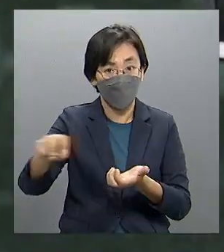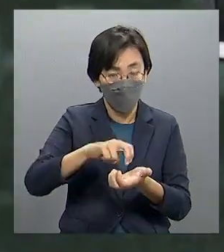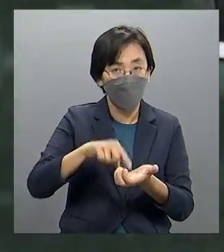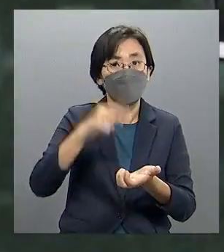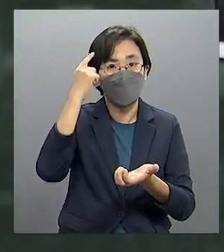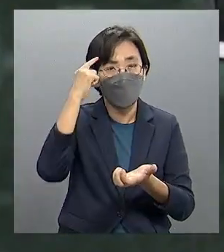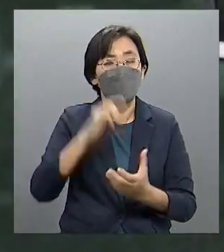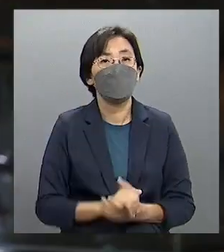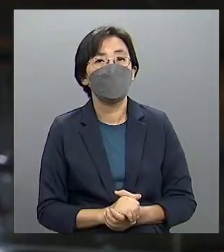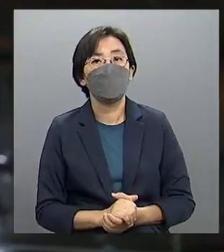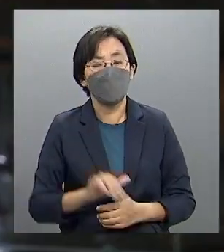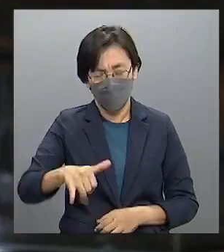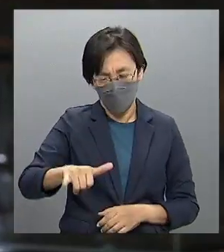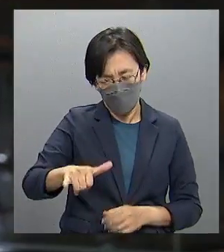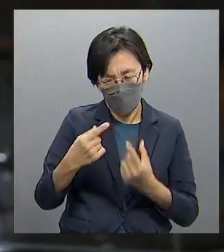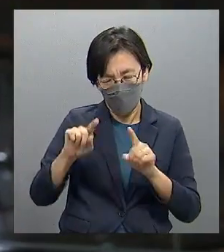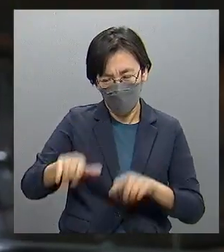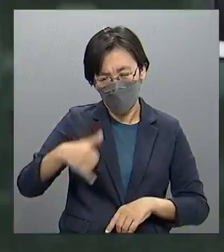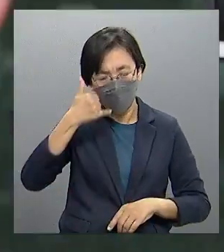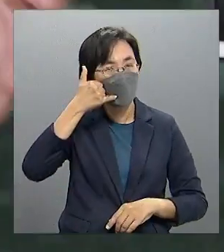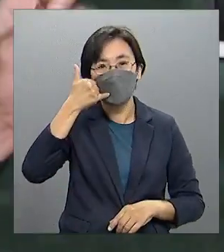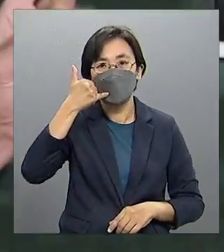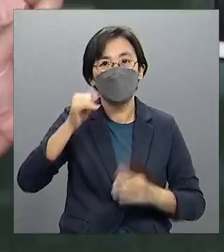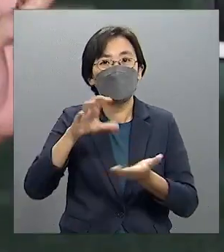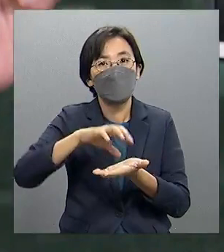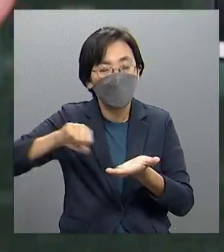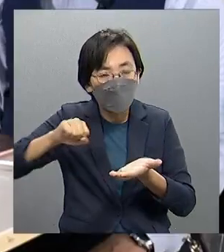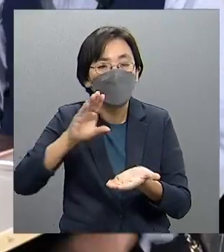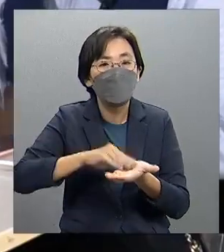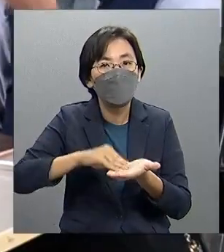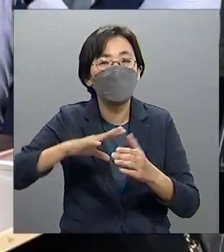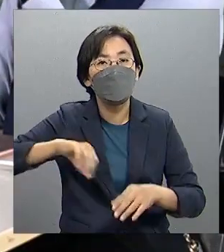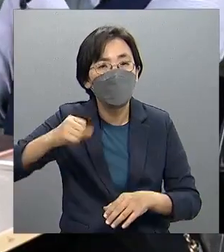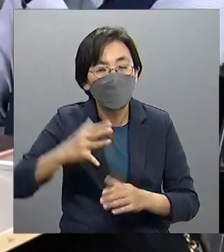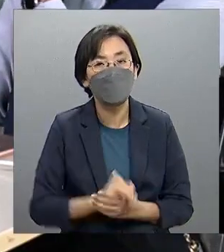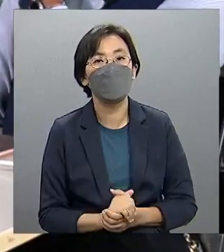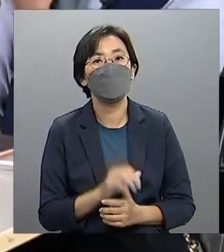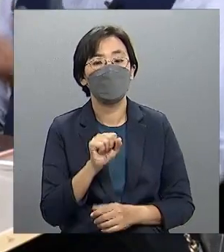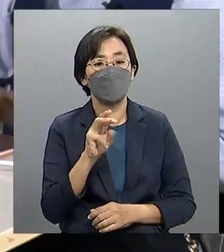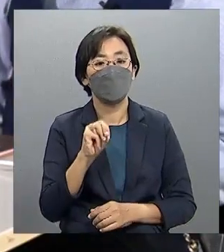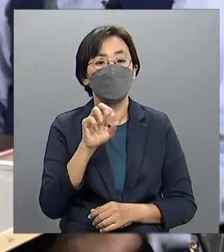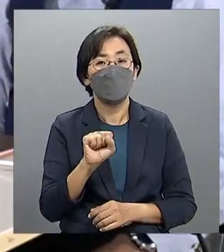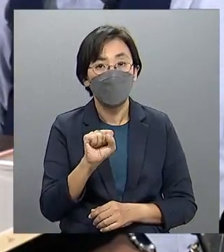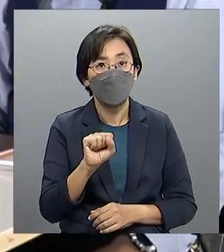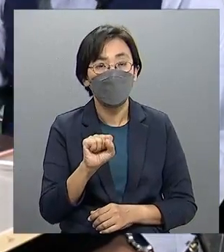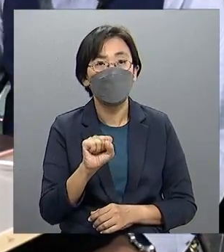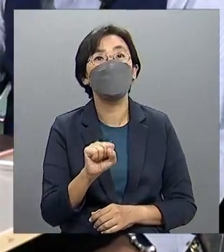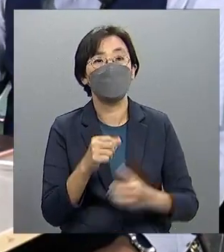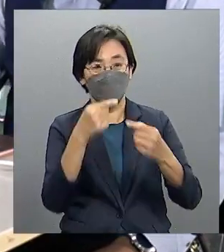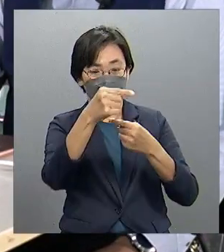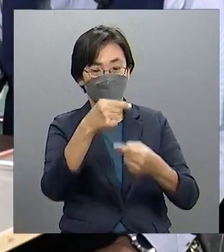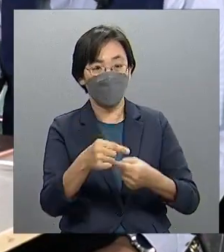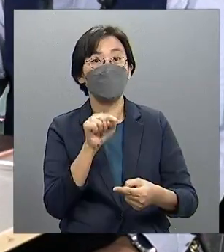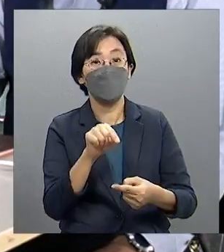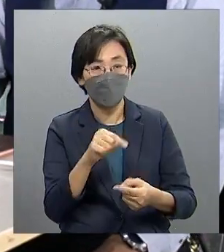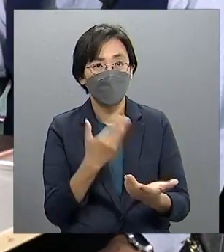กๆแล้วโดนแฮกข้อมูลเนี่ยอันนี้ไม ่ แต่ถ้าเป็น SMS ที่ส่งมาแล้วเป็น SMS ในรูปแบบประมาณนี ้ มีเรื่องเงินเรื่องธนาค